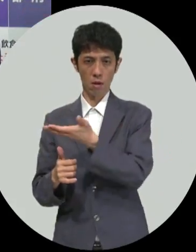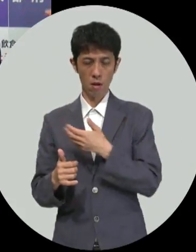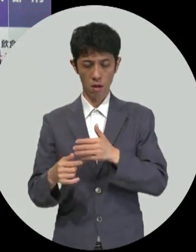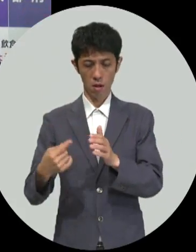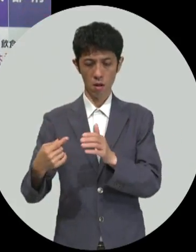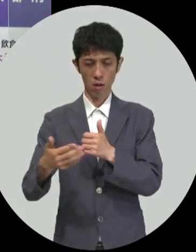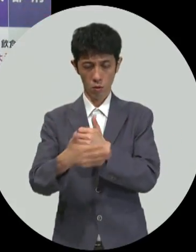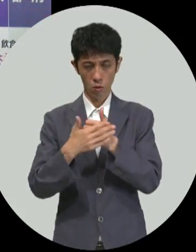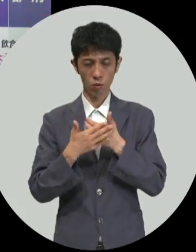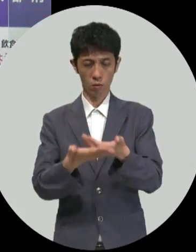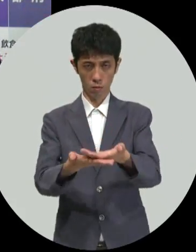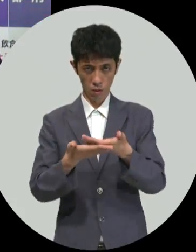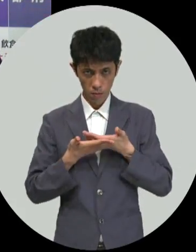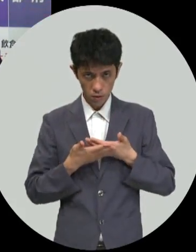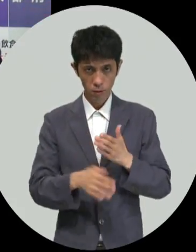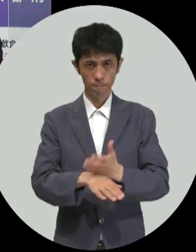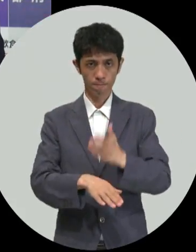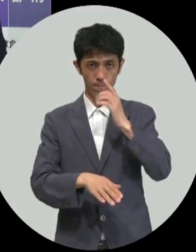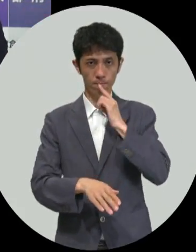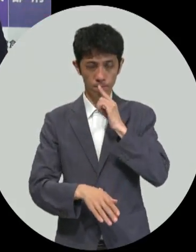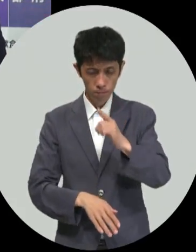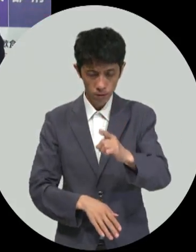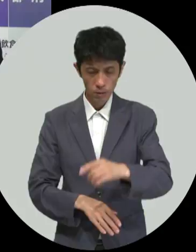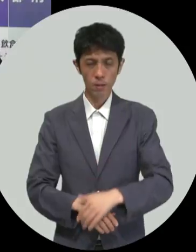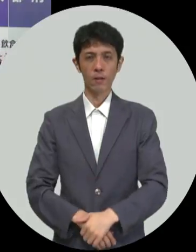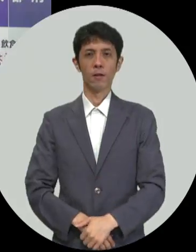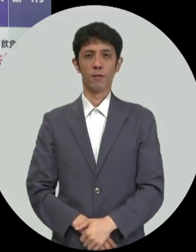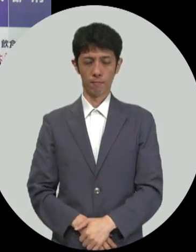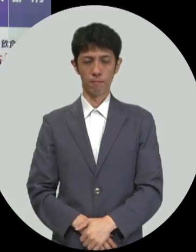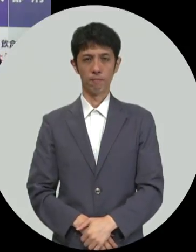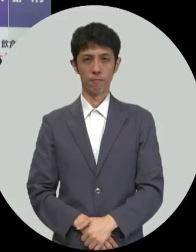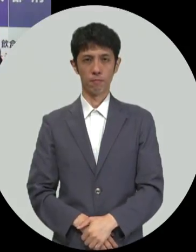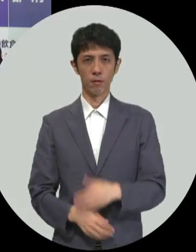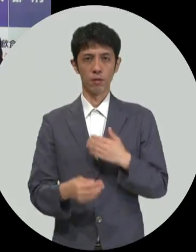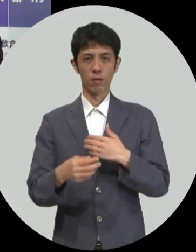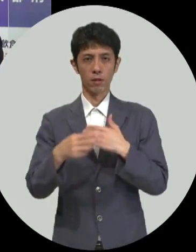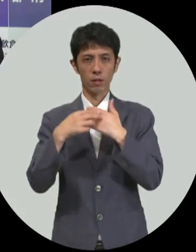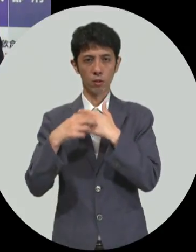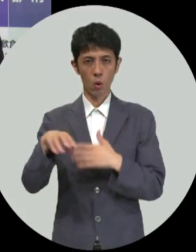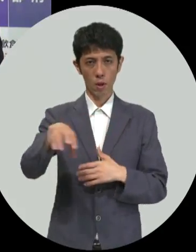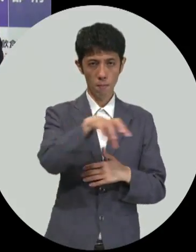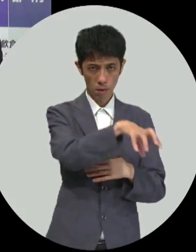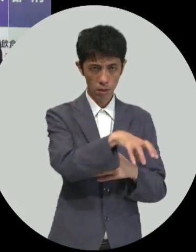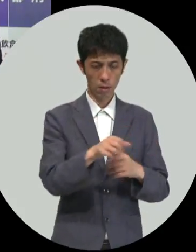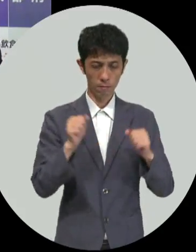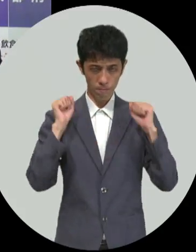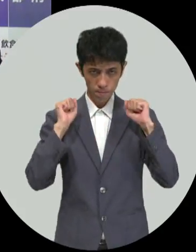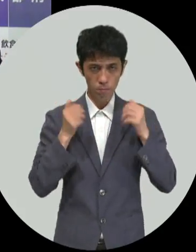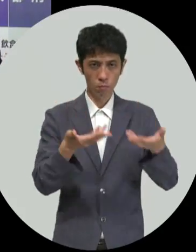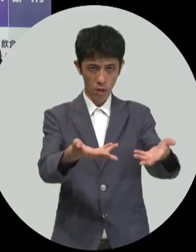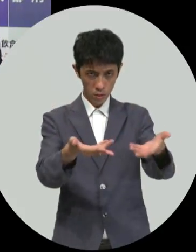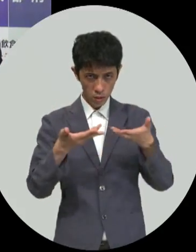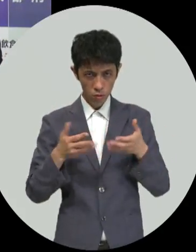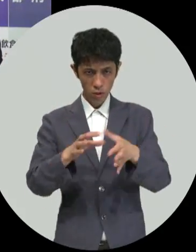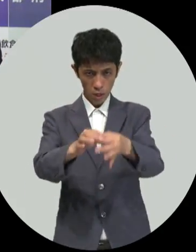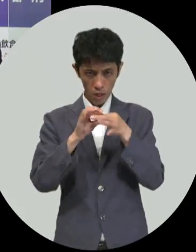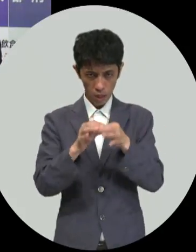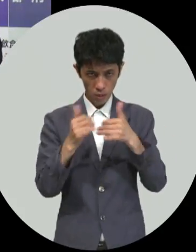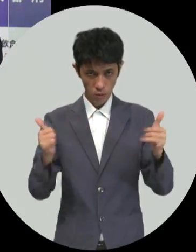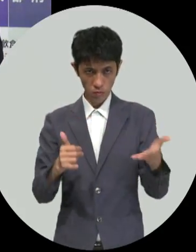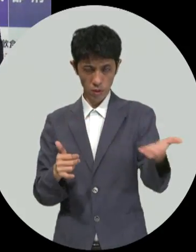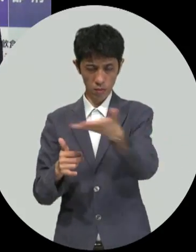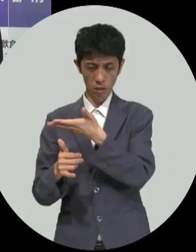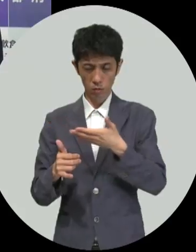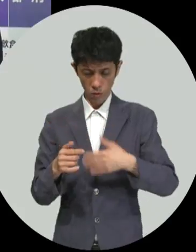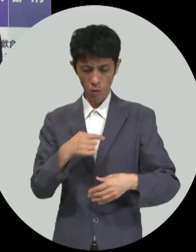ご協力に対しまして厚く御礼申し上げますとともに、医療現場の第一線でご奮闘いただいております医療従事者の皆さんにも心から